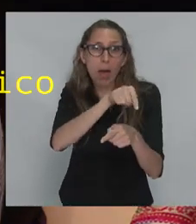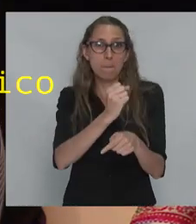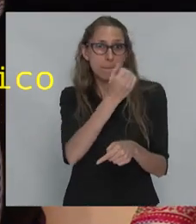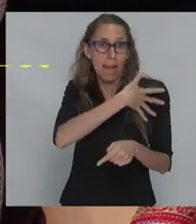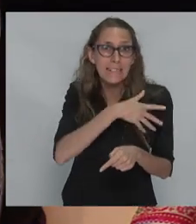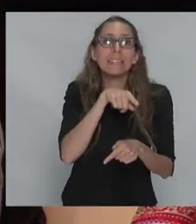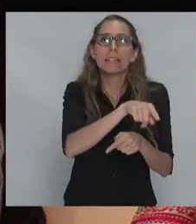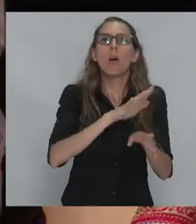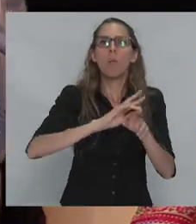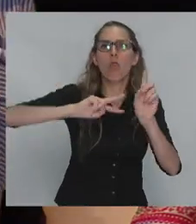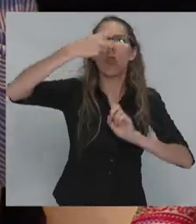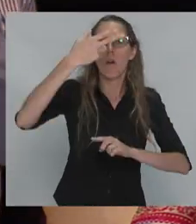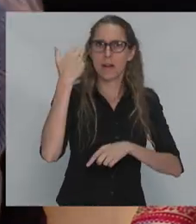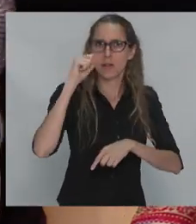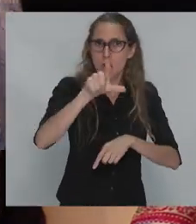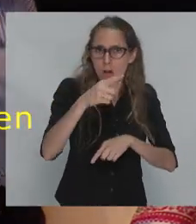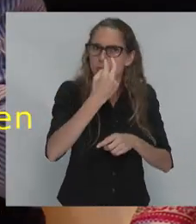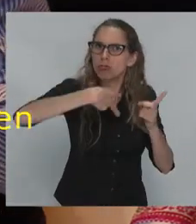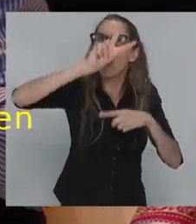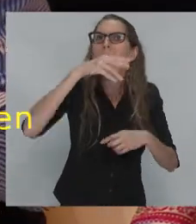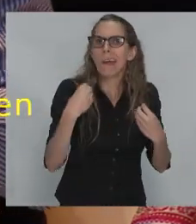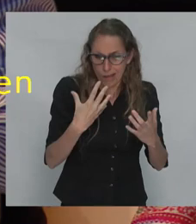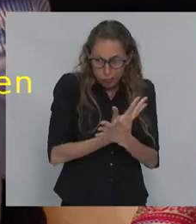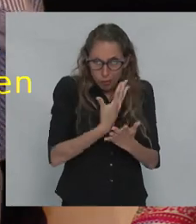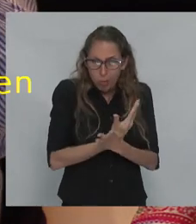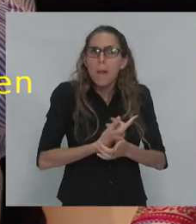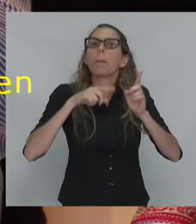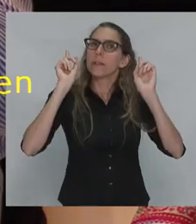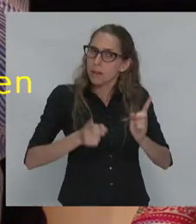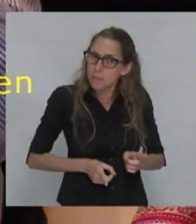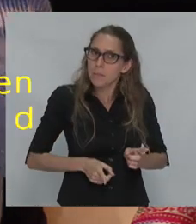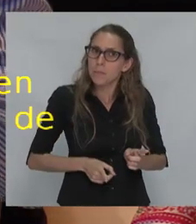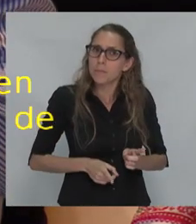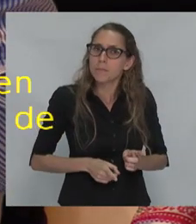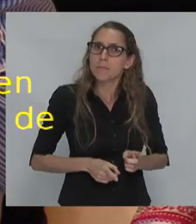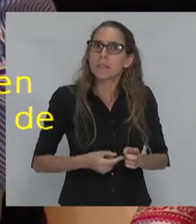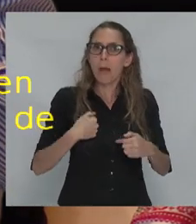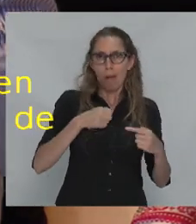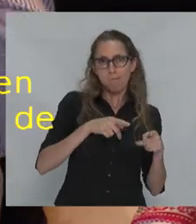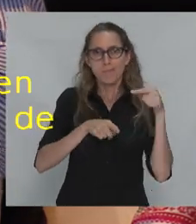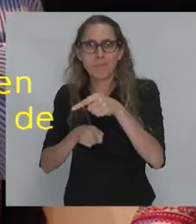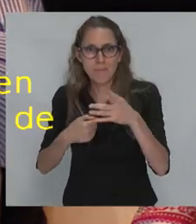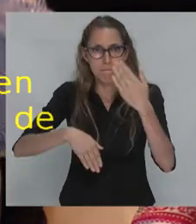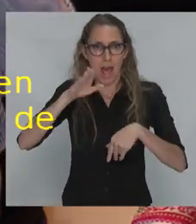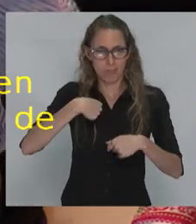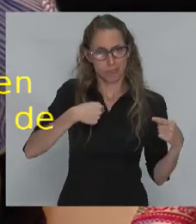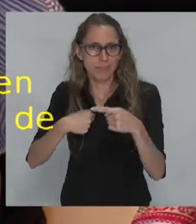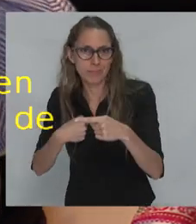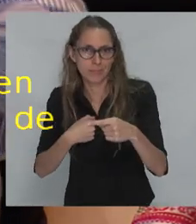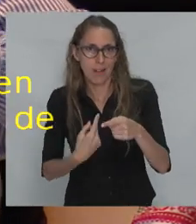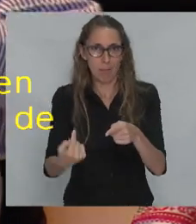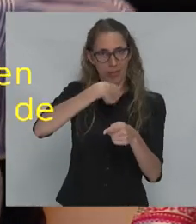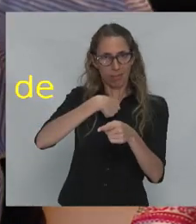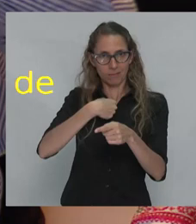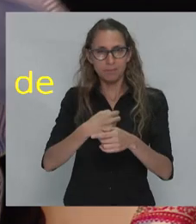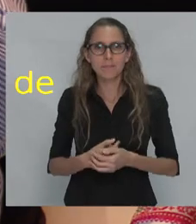peuple palestinien qui est écrasé, n'apparaît pas comme la victime, mais comme l'agresseur. Et donc, le monde